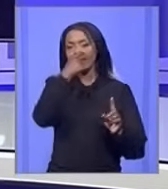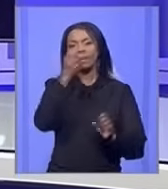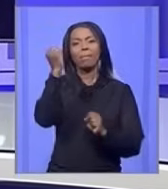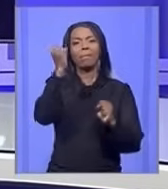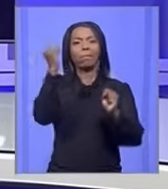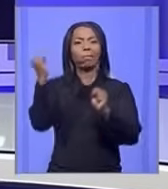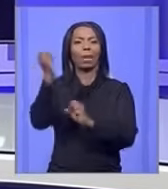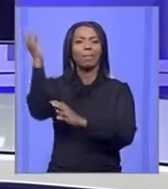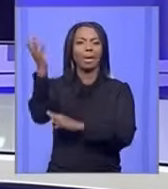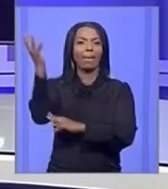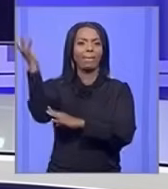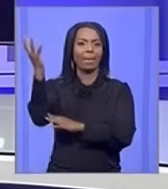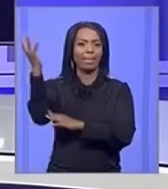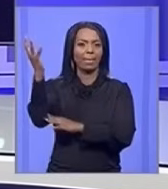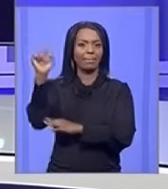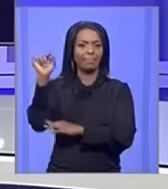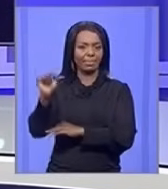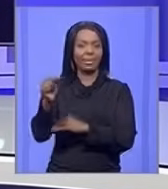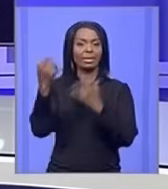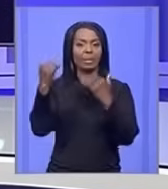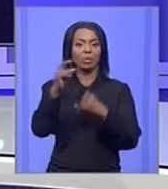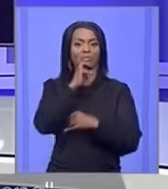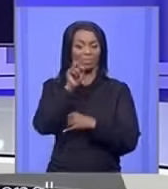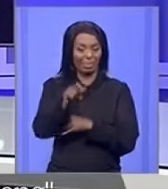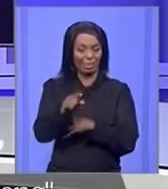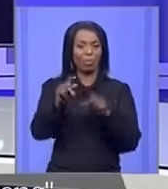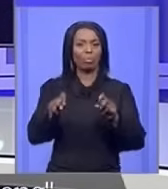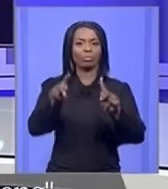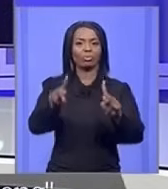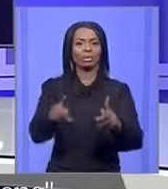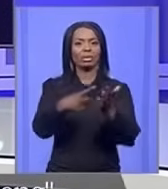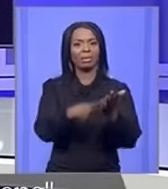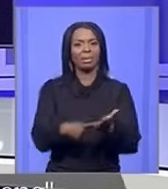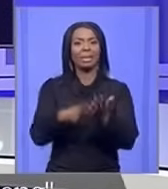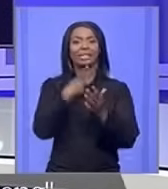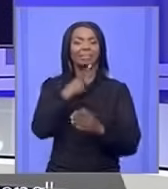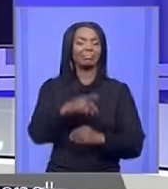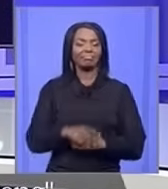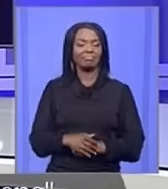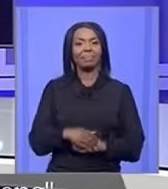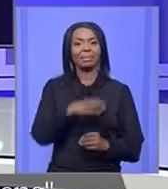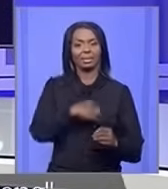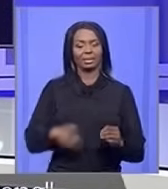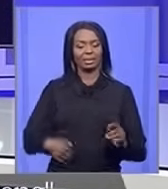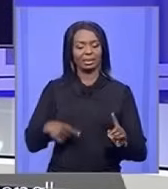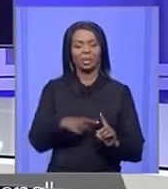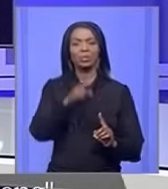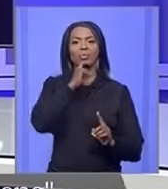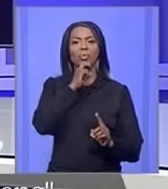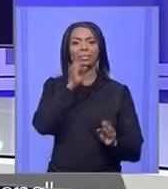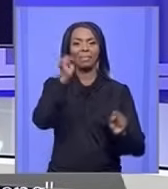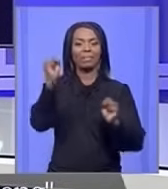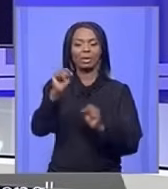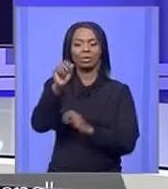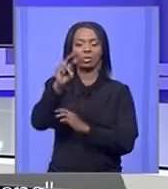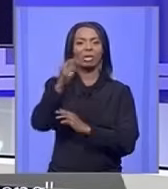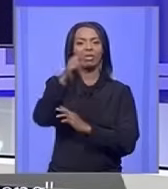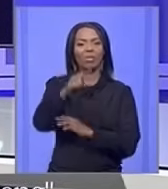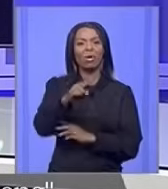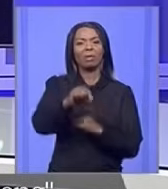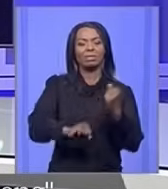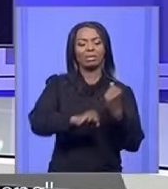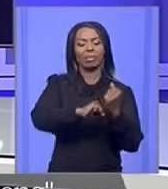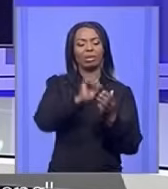Ramaphosa mo ba šomišitšego monyetla wo go uetša bakgethi pele ga dikgetho tša bosetšhaba. Mekgatlo e